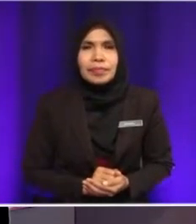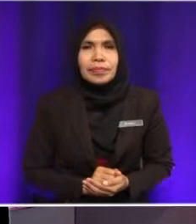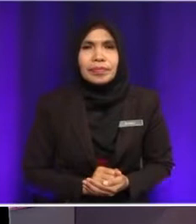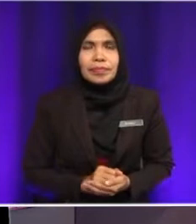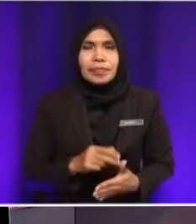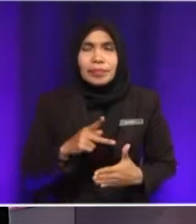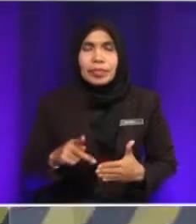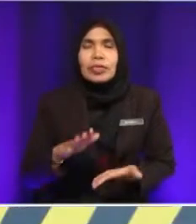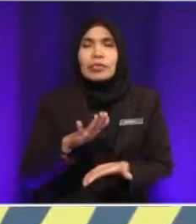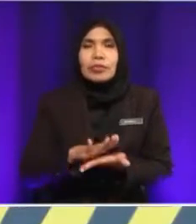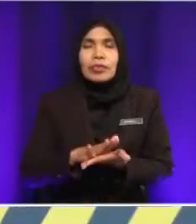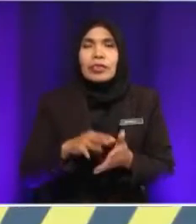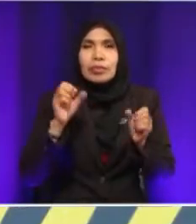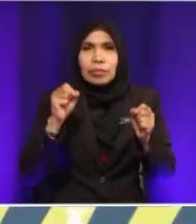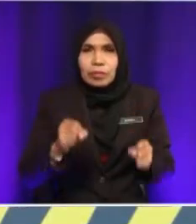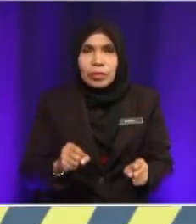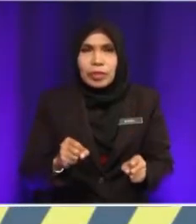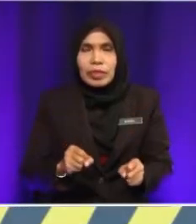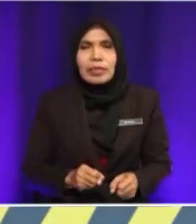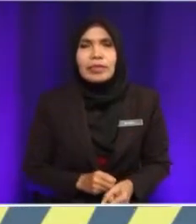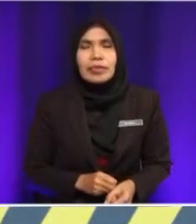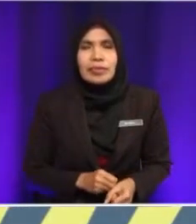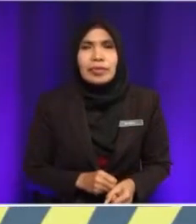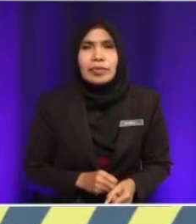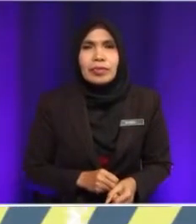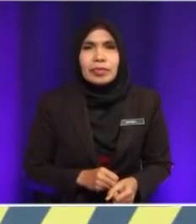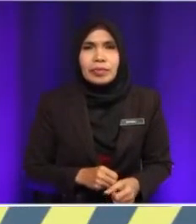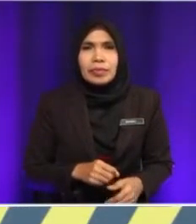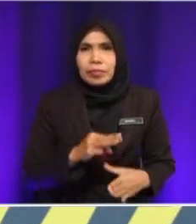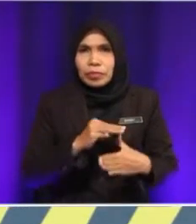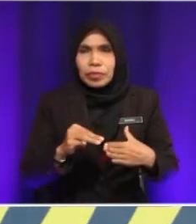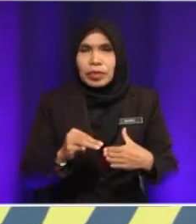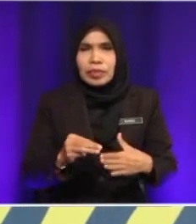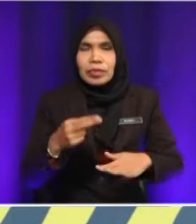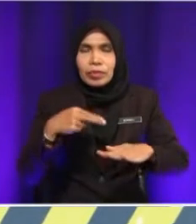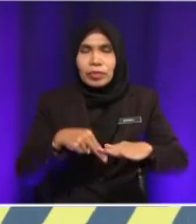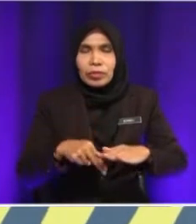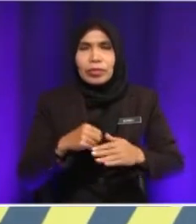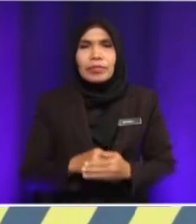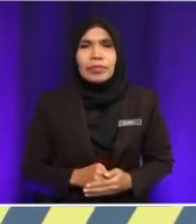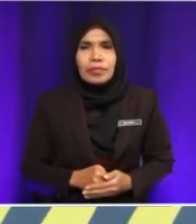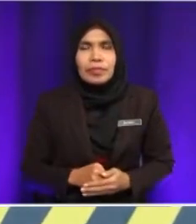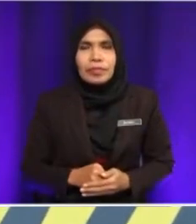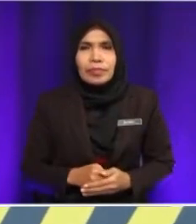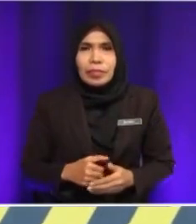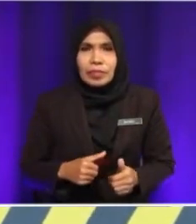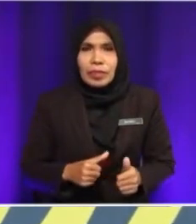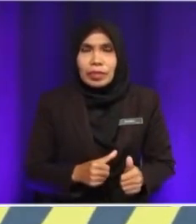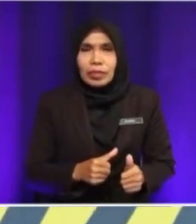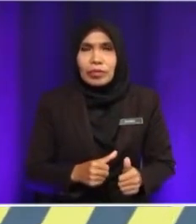boleh Muat Turun dan mencetak soal-soalan yang ada di sekolah mengikut bilangan